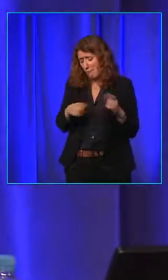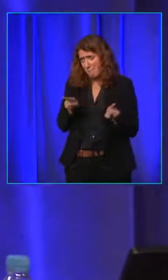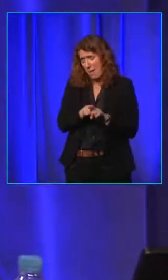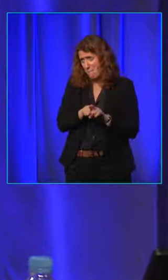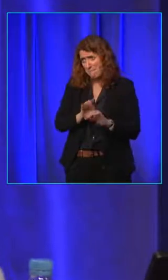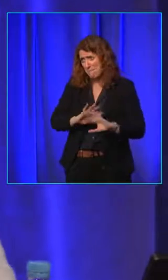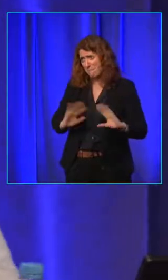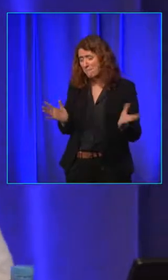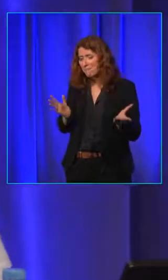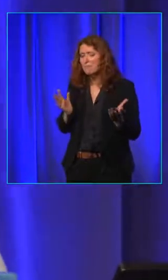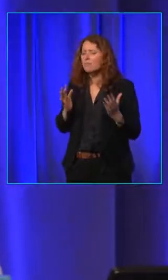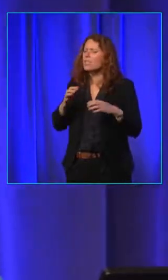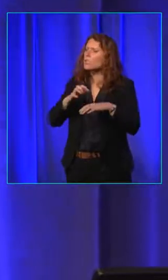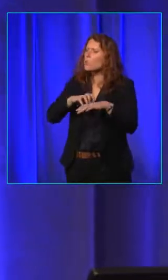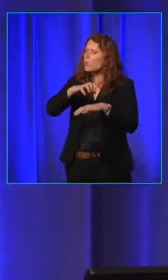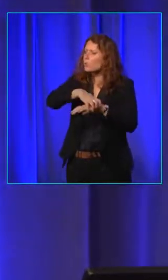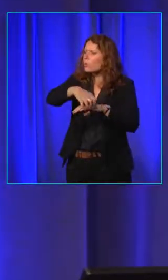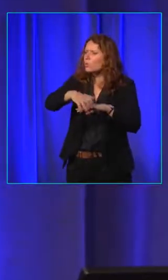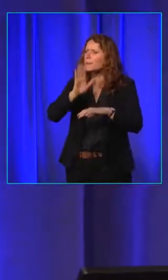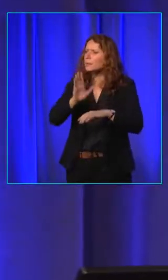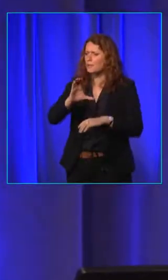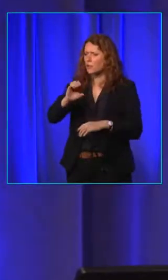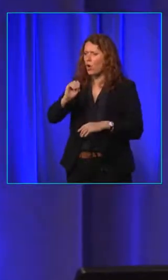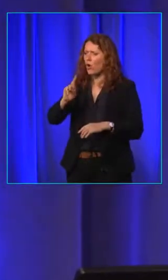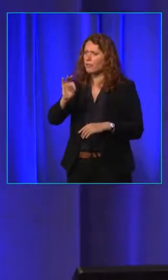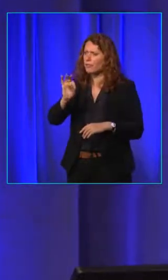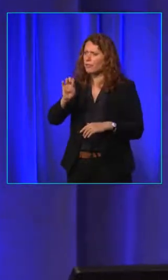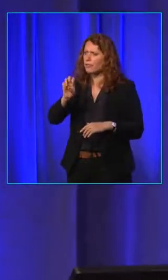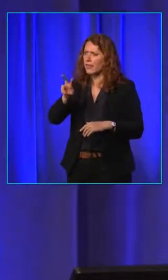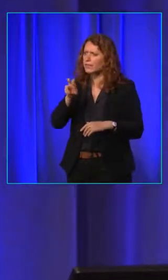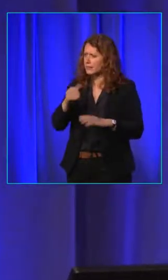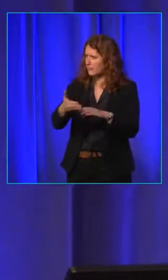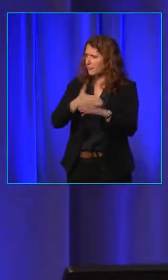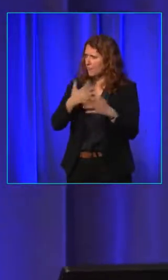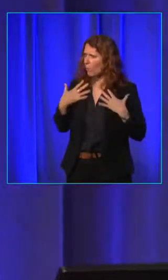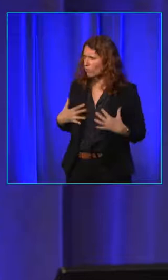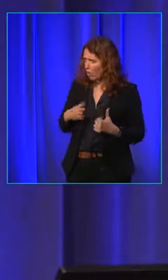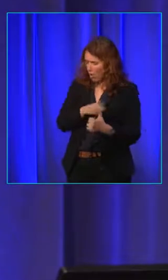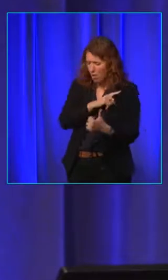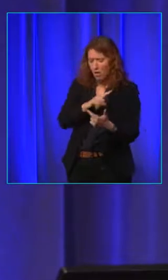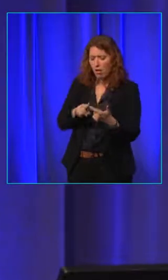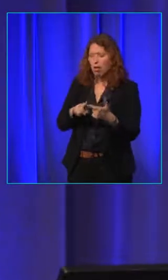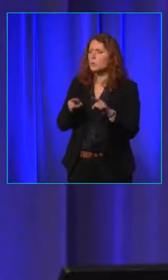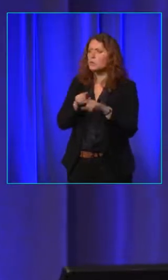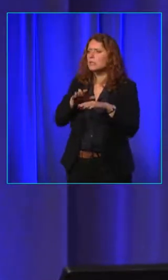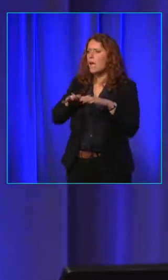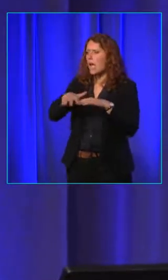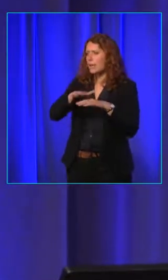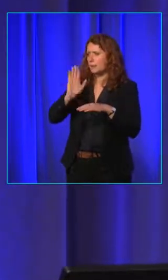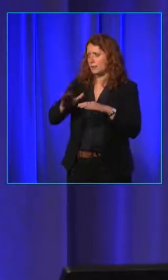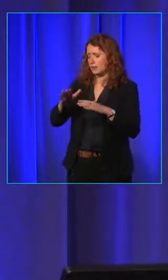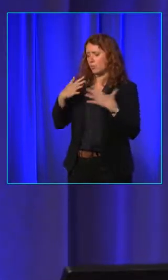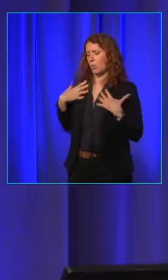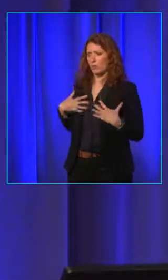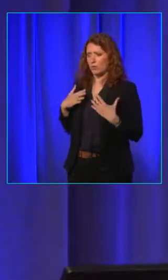c'est la zone du cortex prémoteur. On a l'aire motrice supplémentaire, on